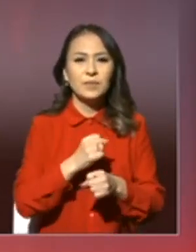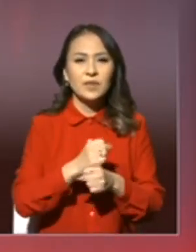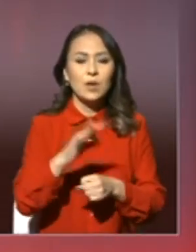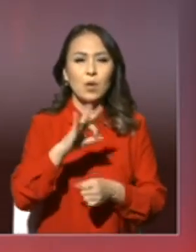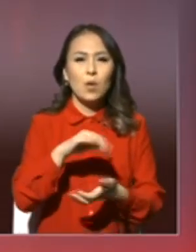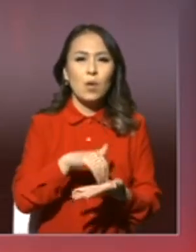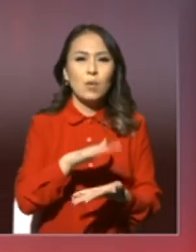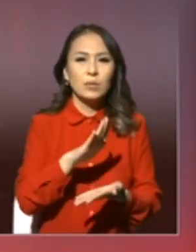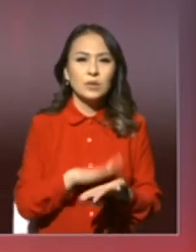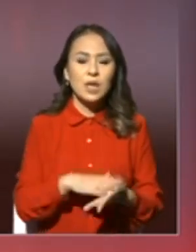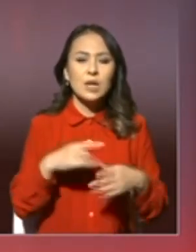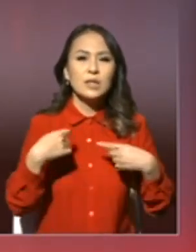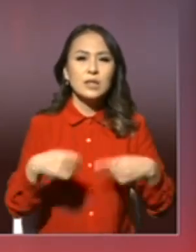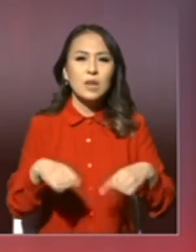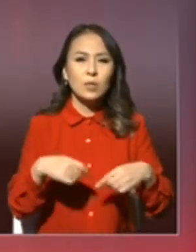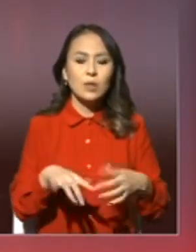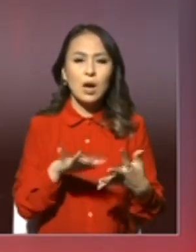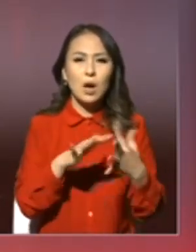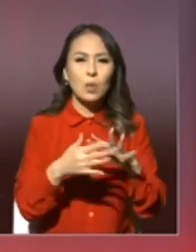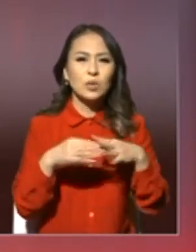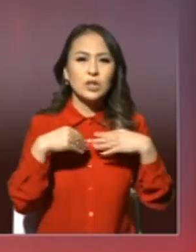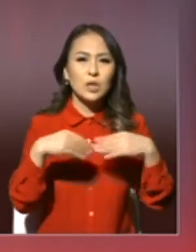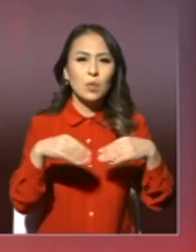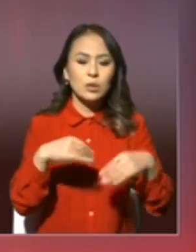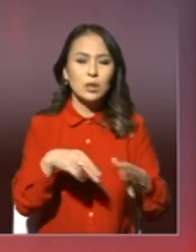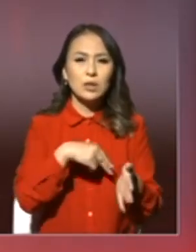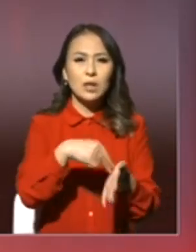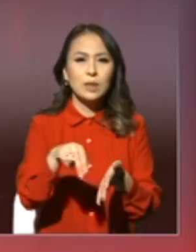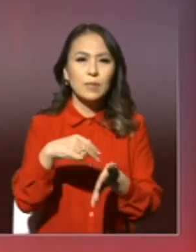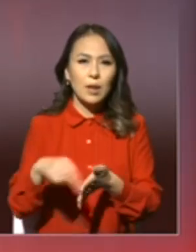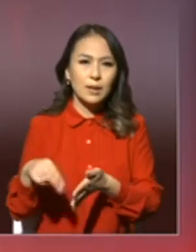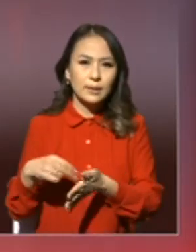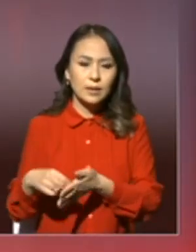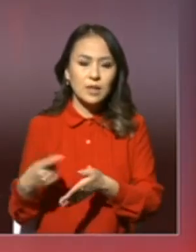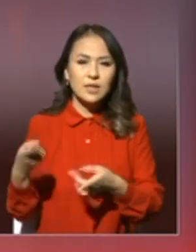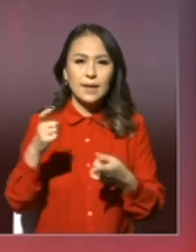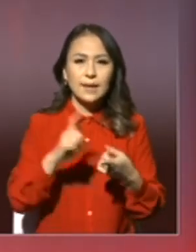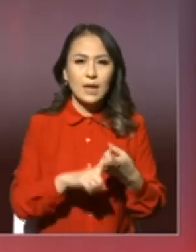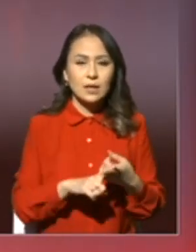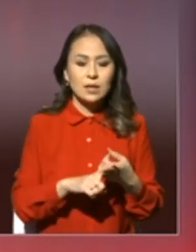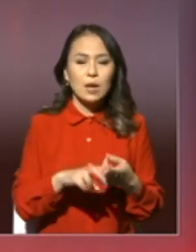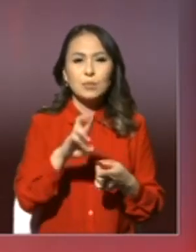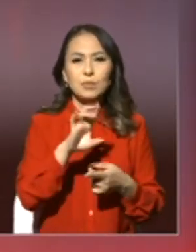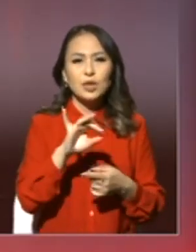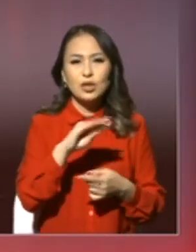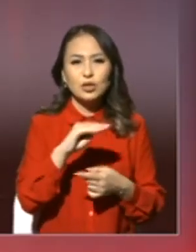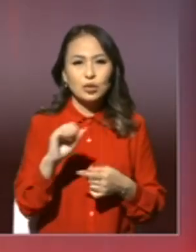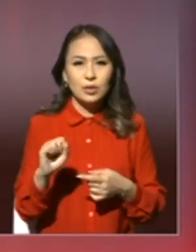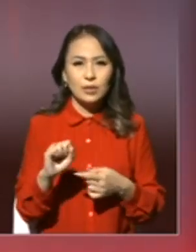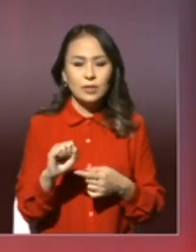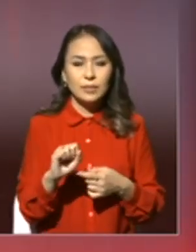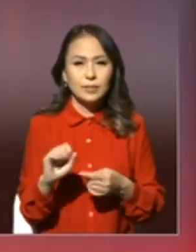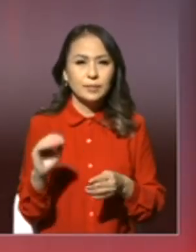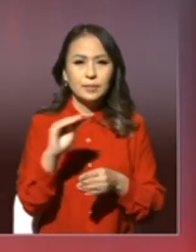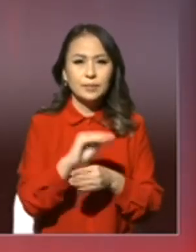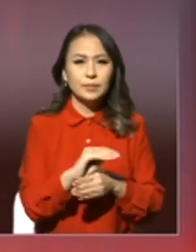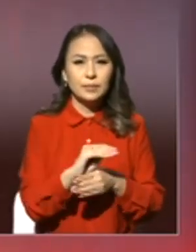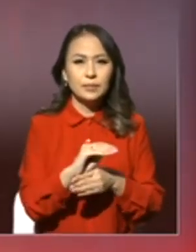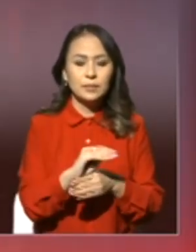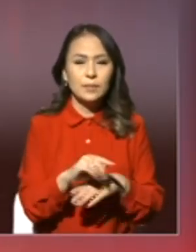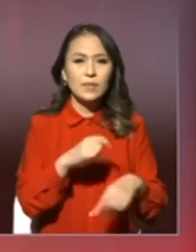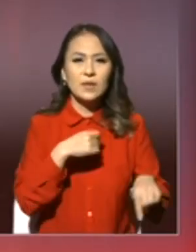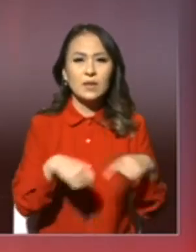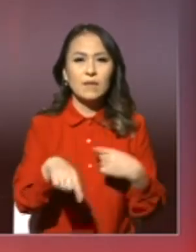сауда институты, мысалы үшін ауыл шаруашылық өнімдерін сатып алатын, соған сәйкес биржалар, соған сәйкес жаңағы